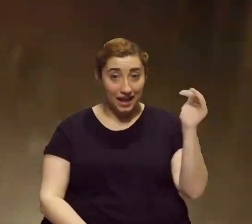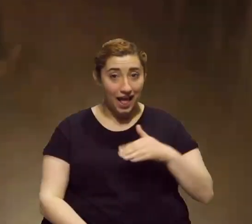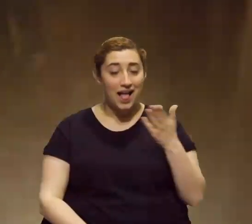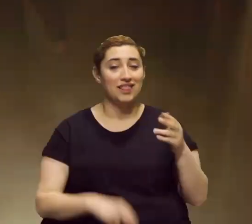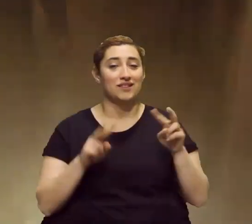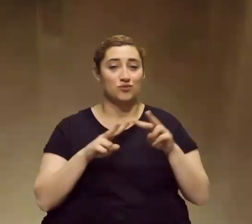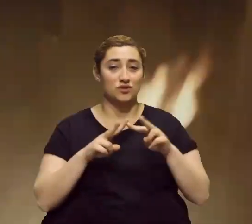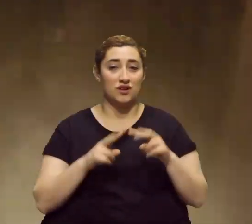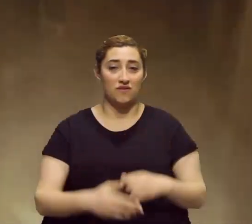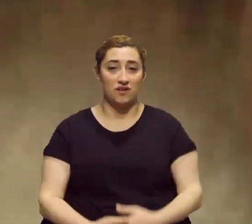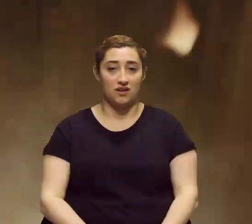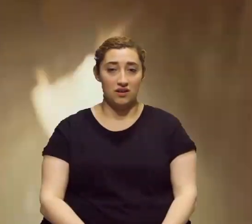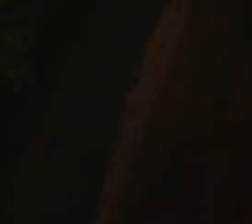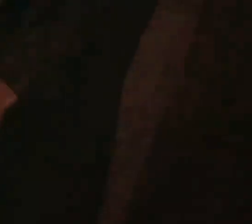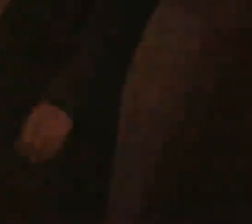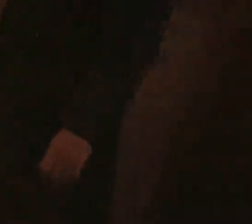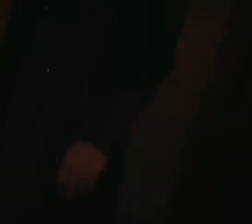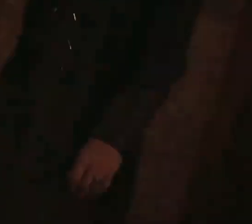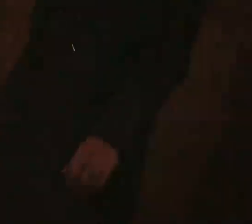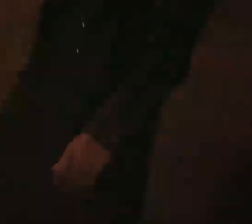Geldin Mustafa.